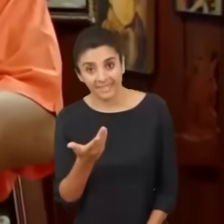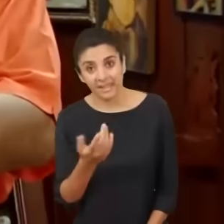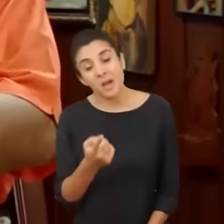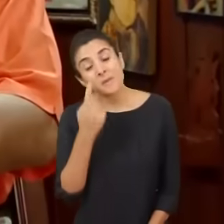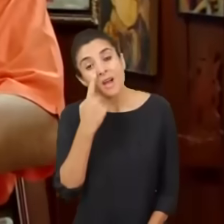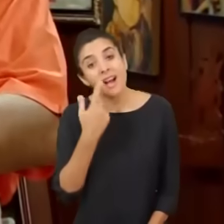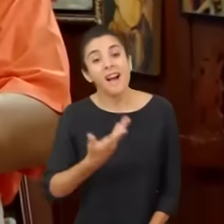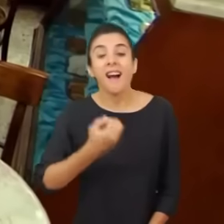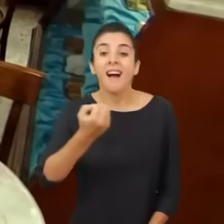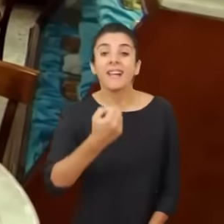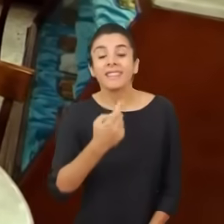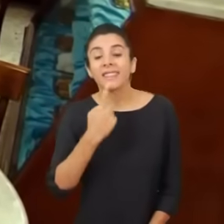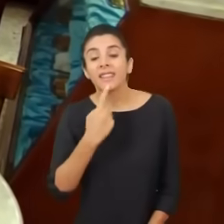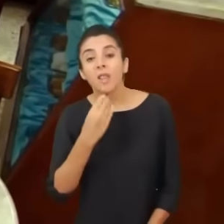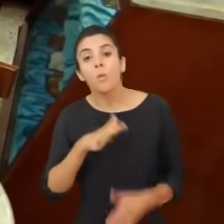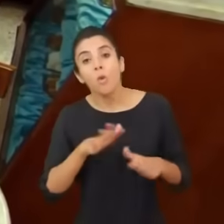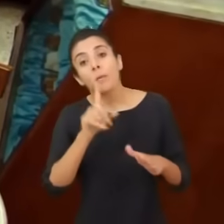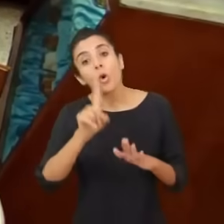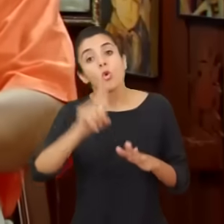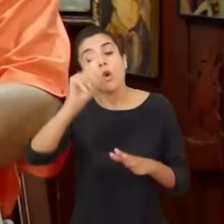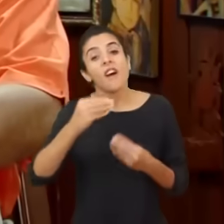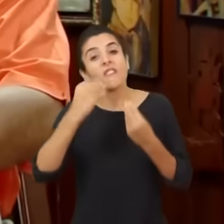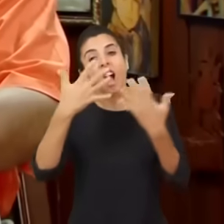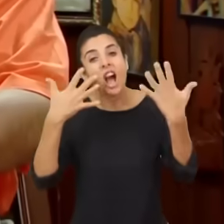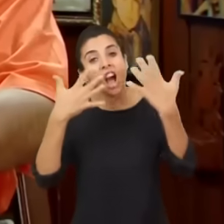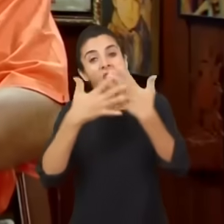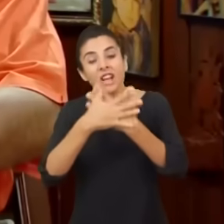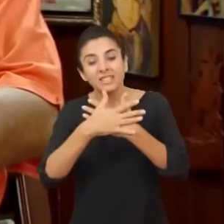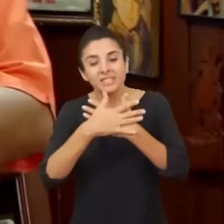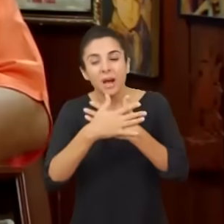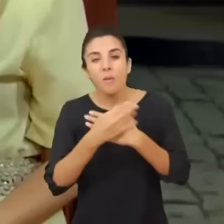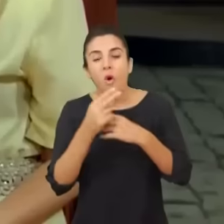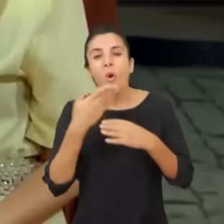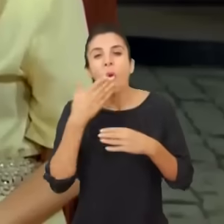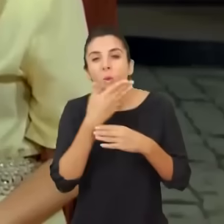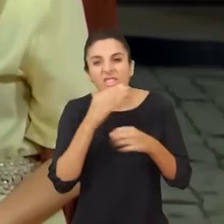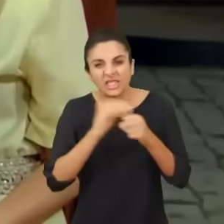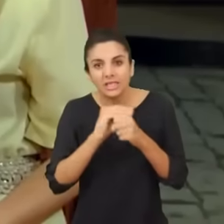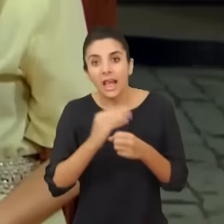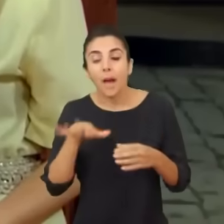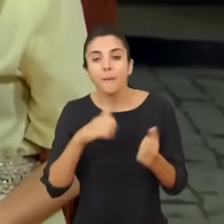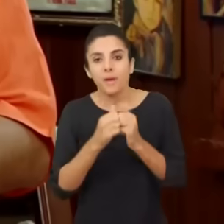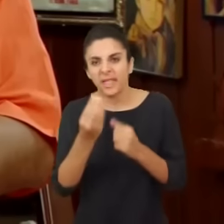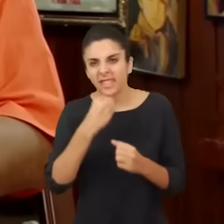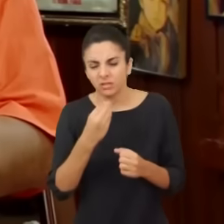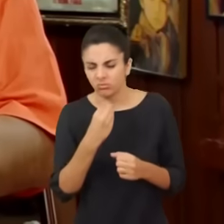seni seviyor baba. Ekran. Aa, al bakalım tepeleri. Hadi yukarı götür. Akşam sağ orada hep beraber yeriz. Bir tepsi börek.